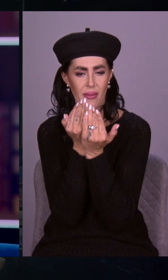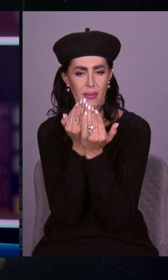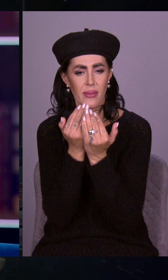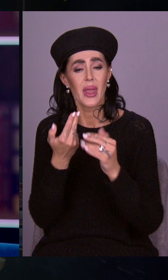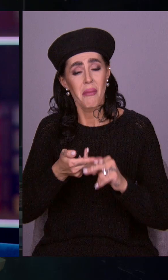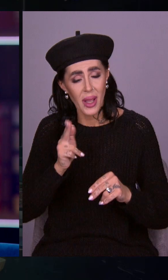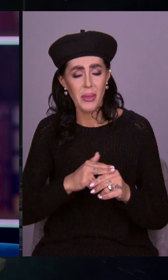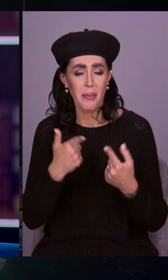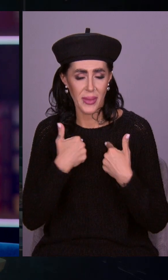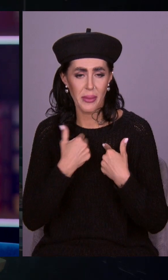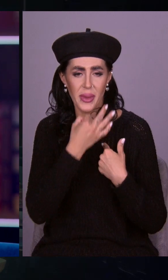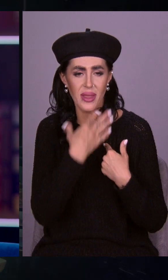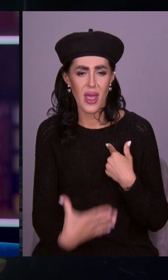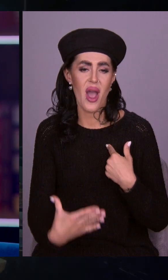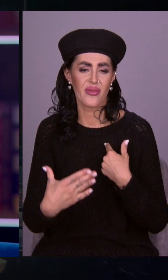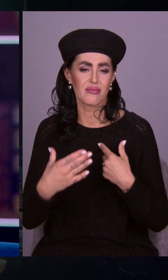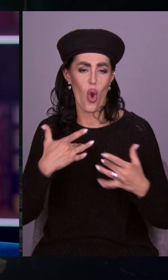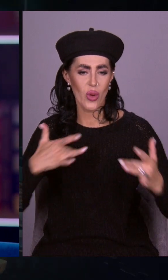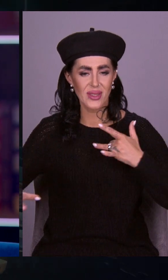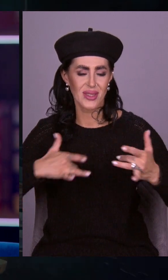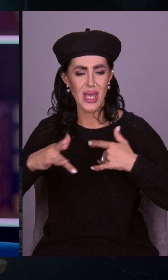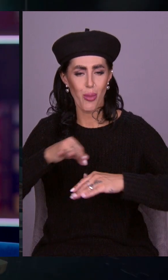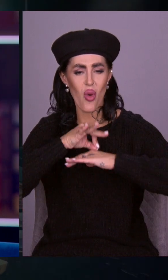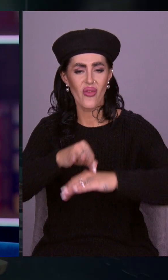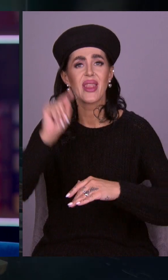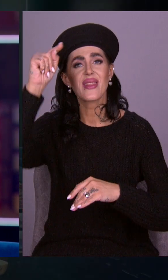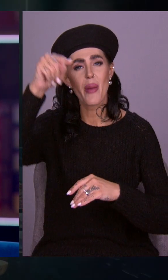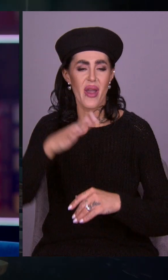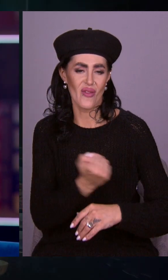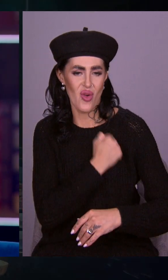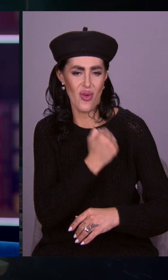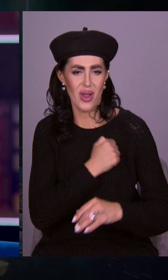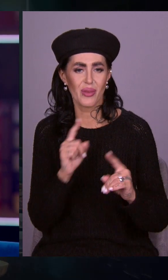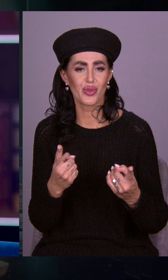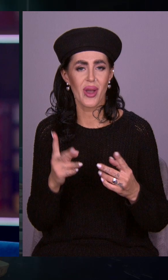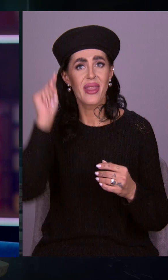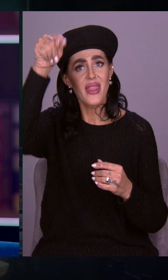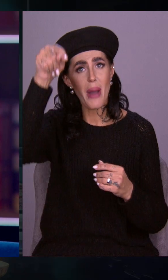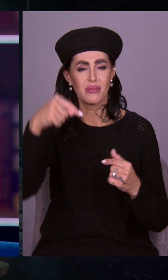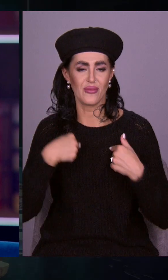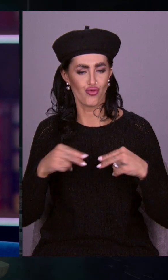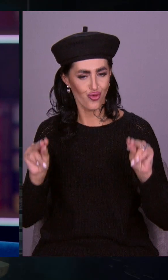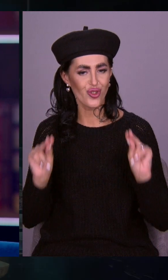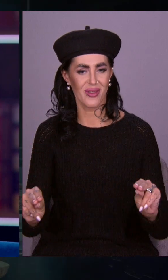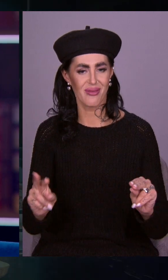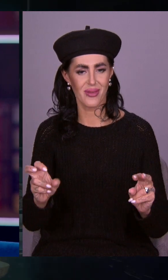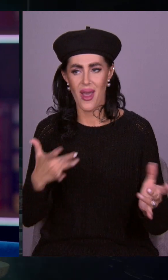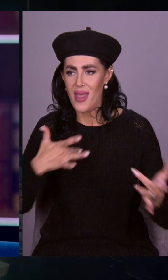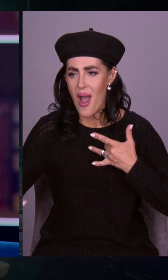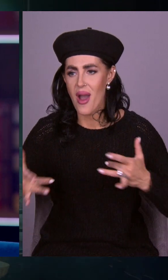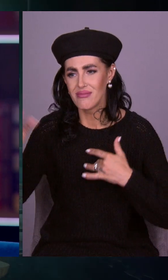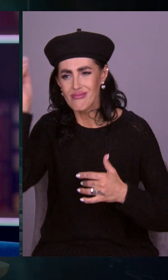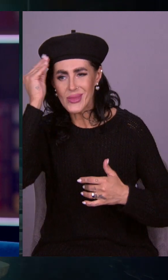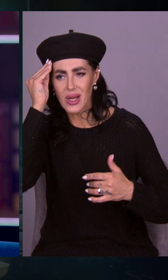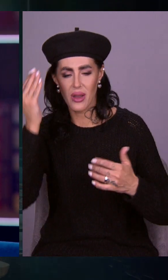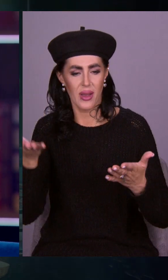насамперед, мені подобаються концерти на фронті через те, що ти не можеш бути іншою, окрім як чесною. Тільки чесною, тому що там не